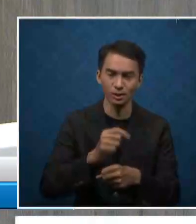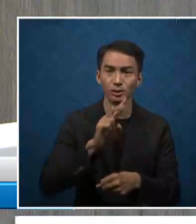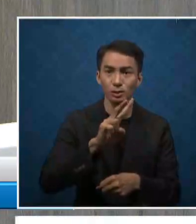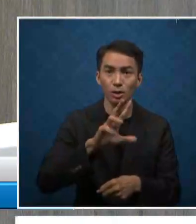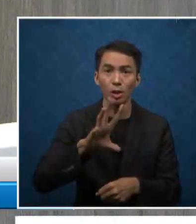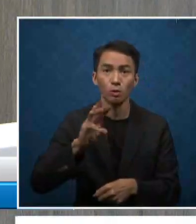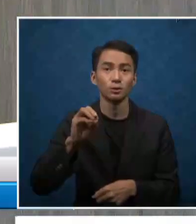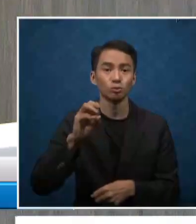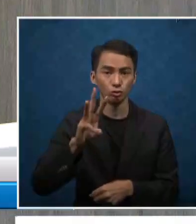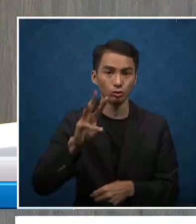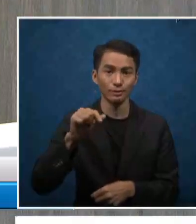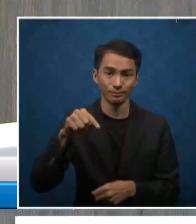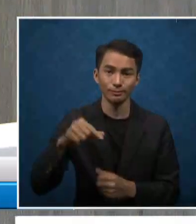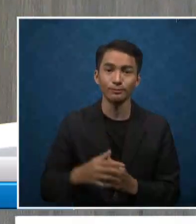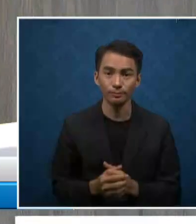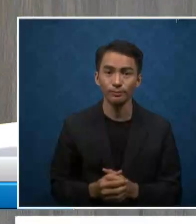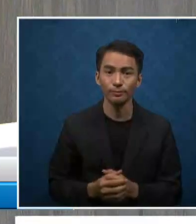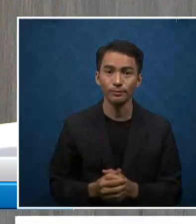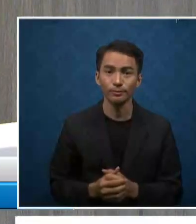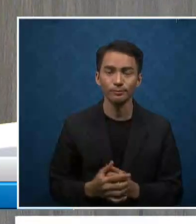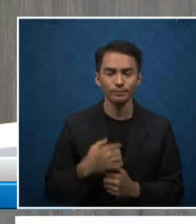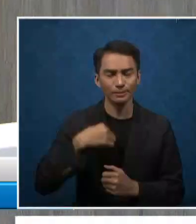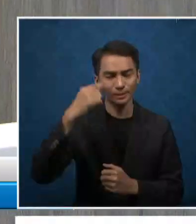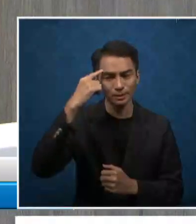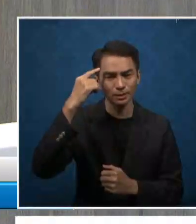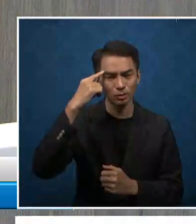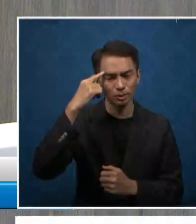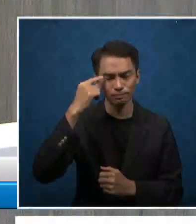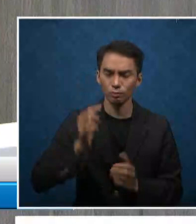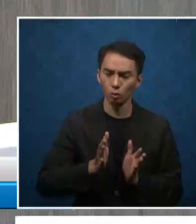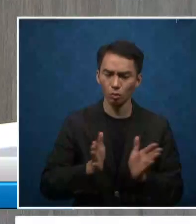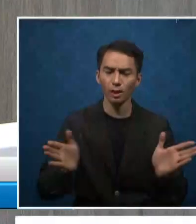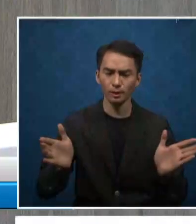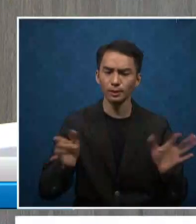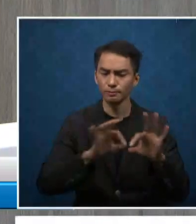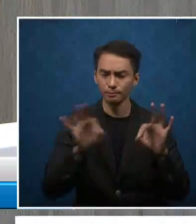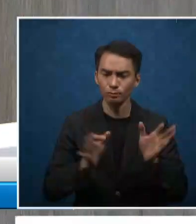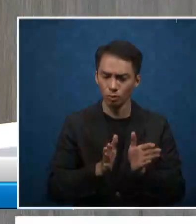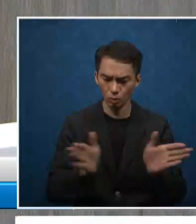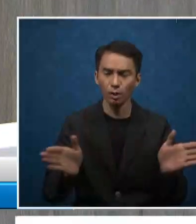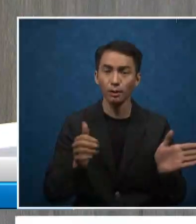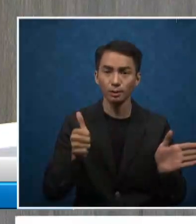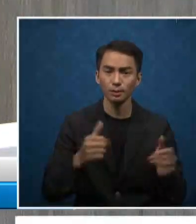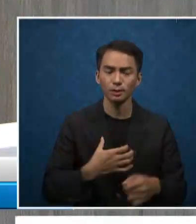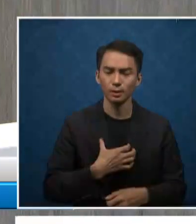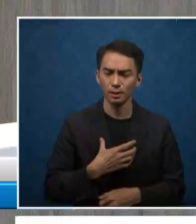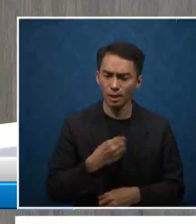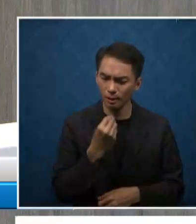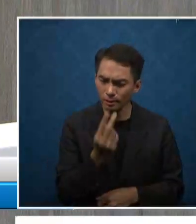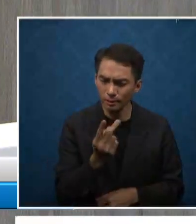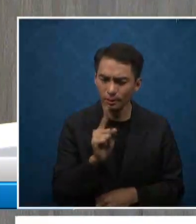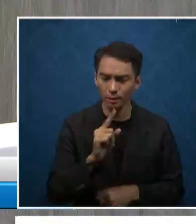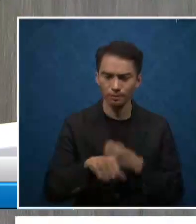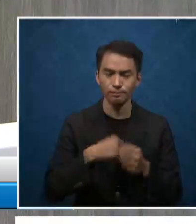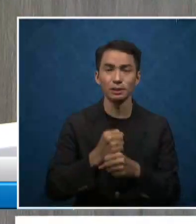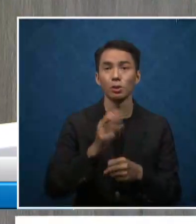นนะครับผมคิว่า คิดวาก้กวางดีแต่กยอยากจะเหนว่า ป 66 นี้